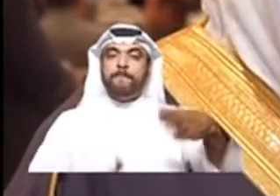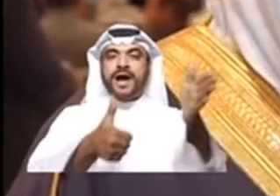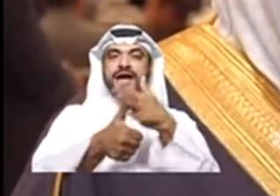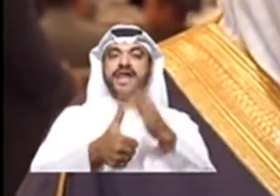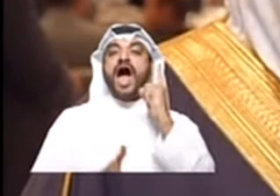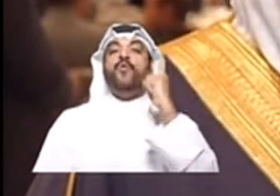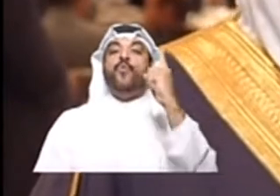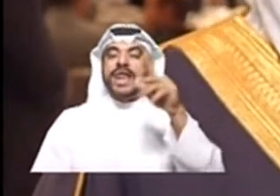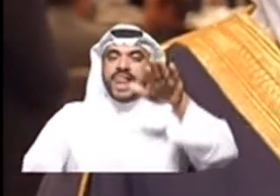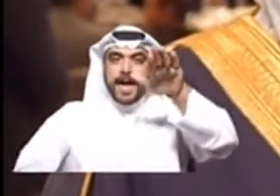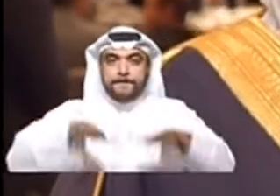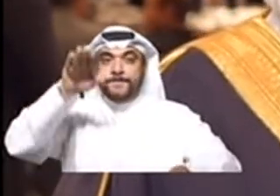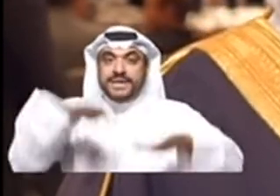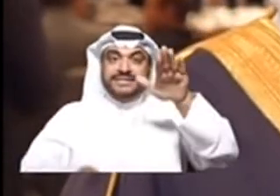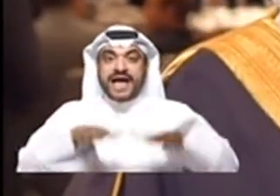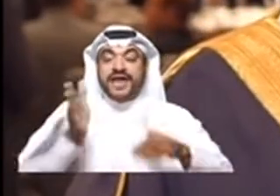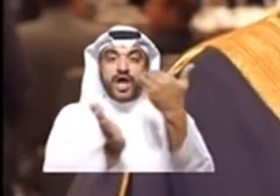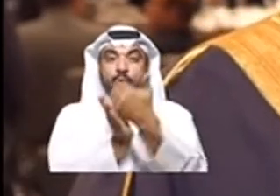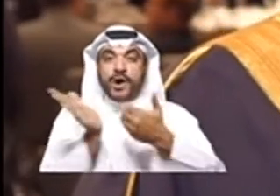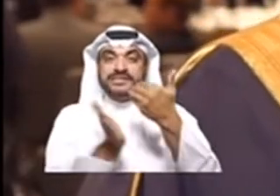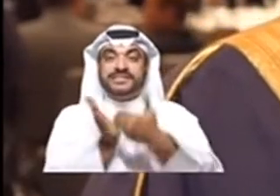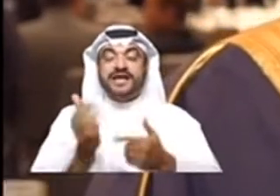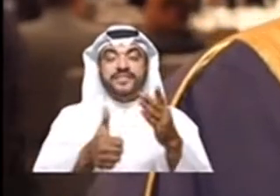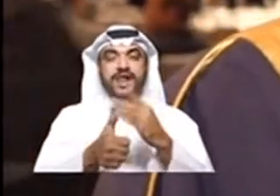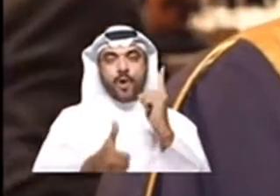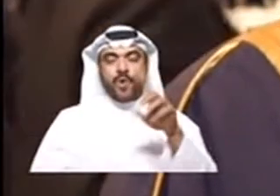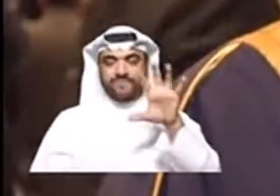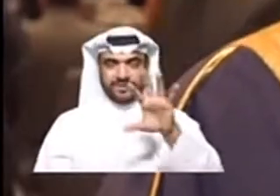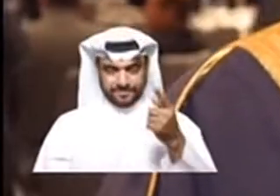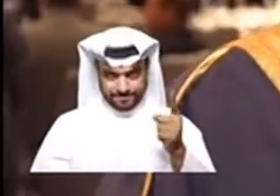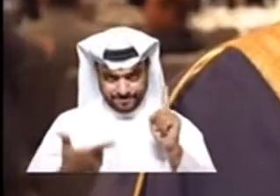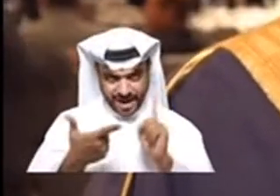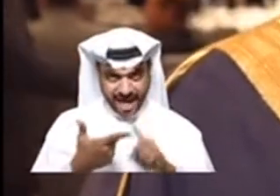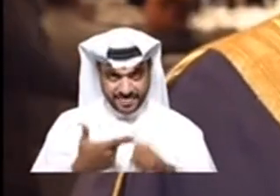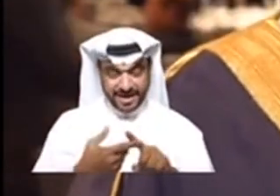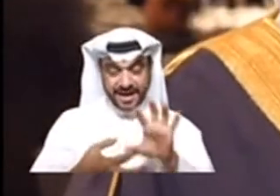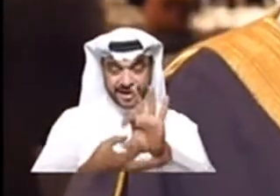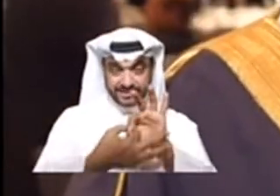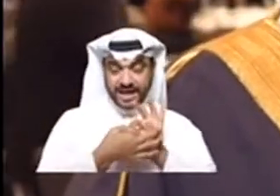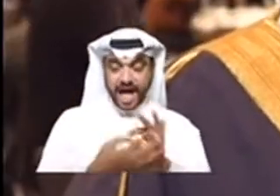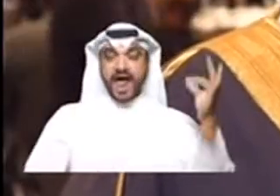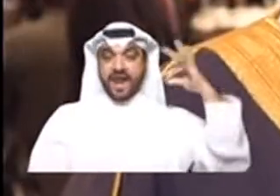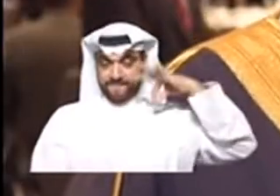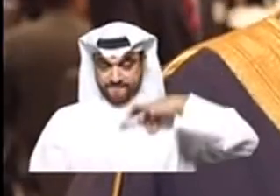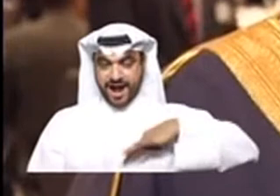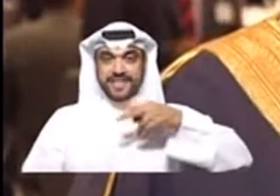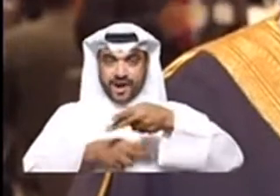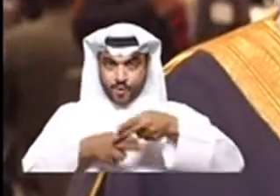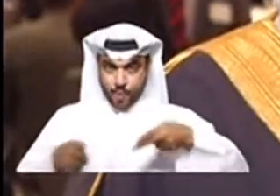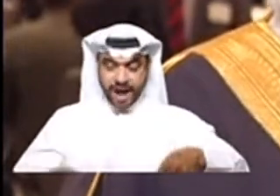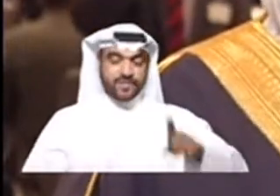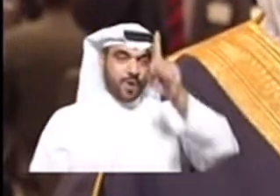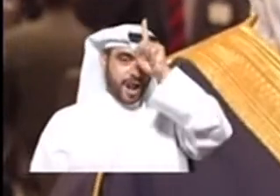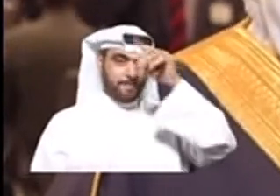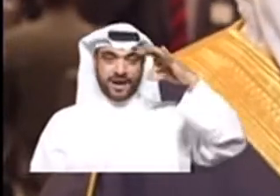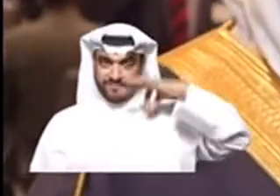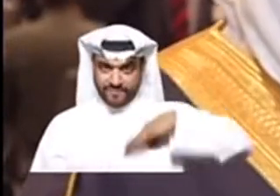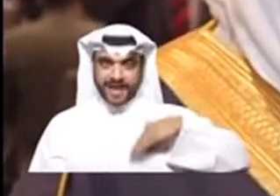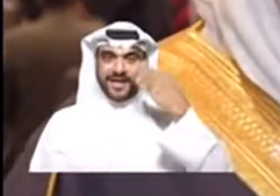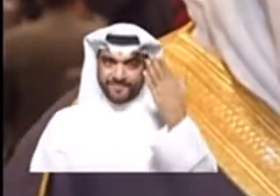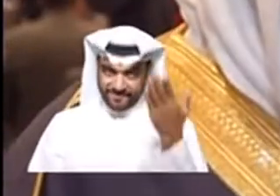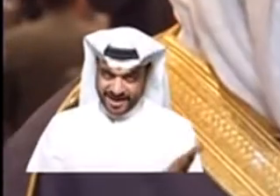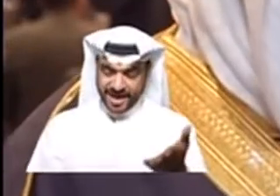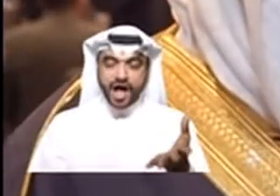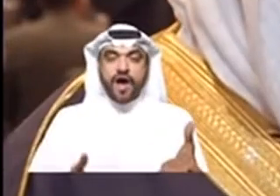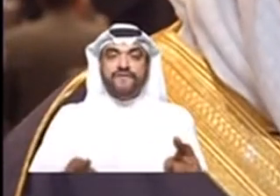هذه العلاقات سوف يفيد الجانبين، الجانب الكويتي والجانب الألماني. هناك الكثير